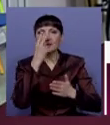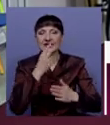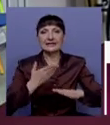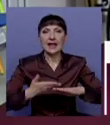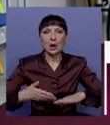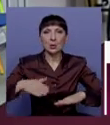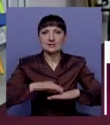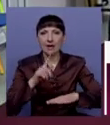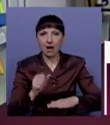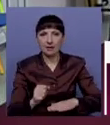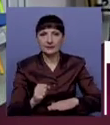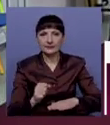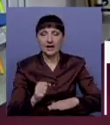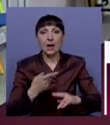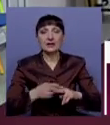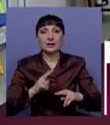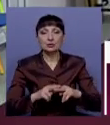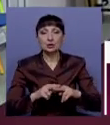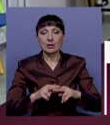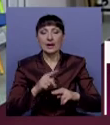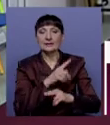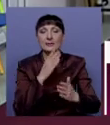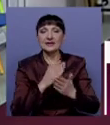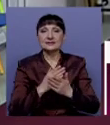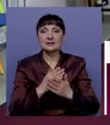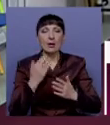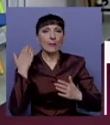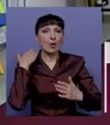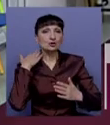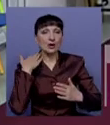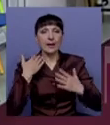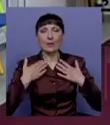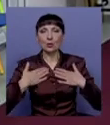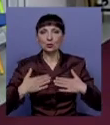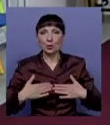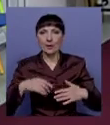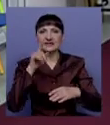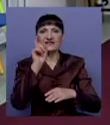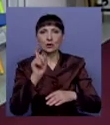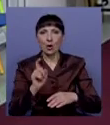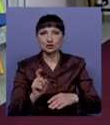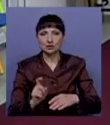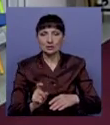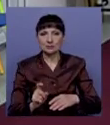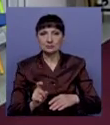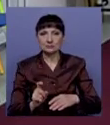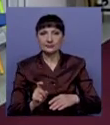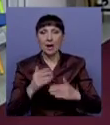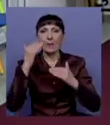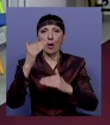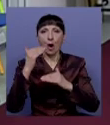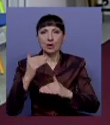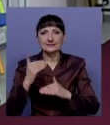нагрузке, потому что кинезотерапия там есть по шейному отделу, по грудной отделу, грудно-поясничный отдел. По